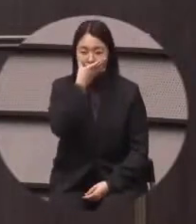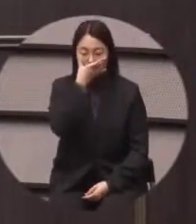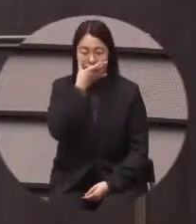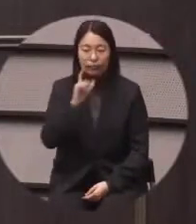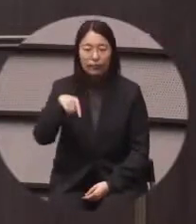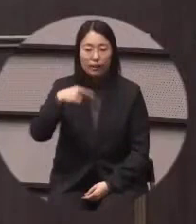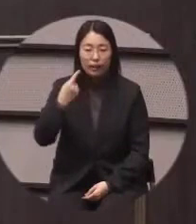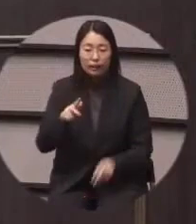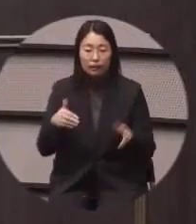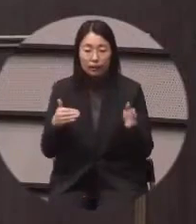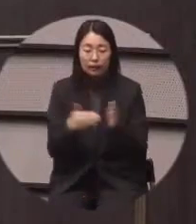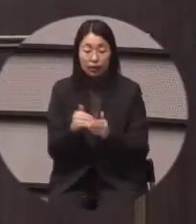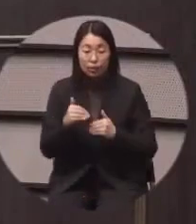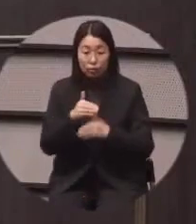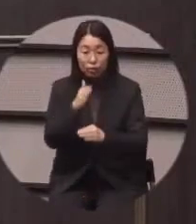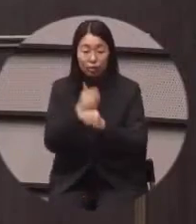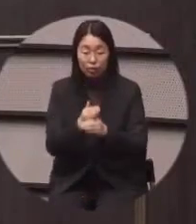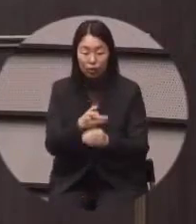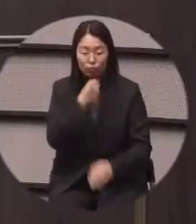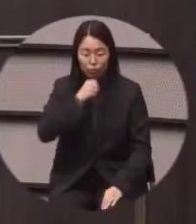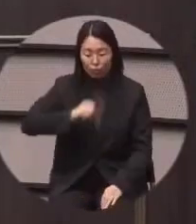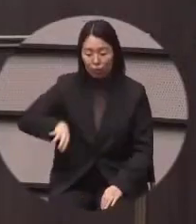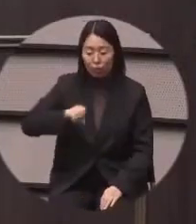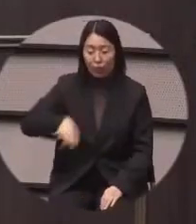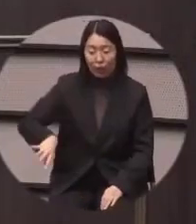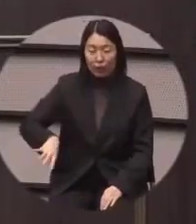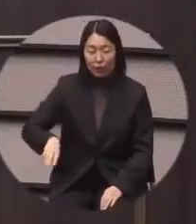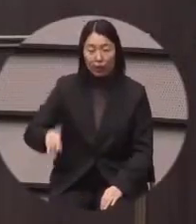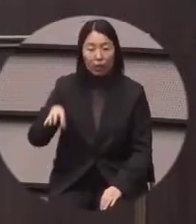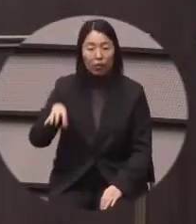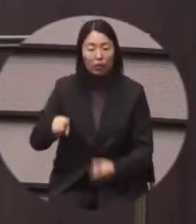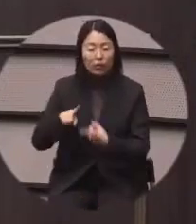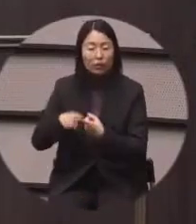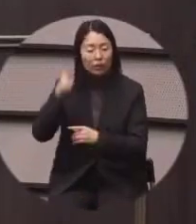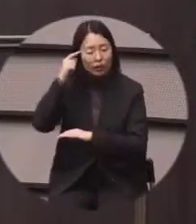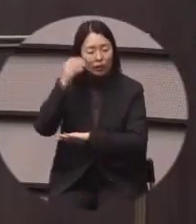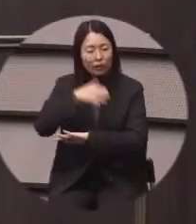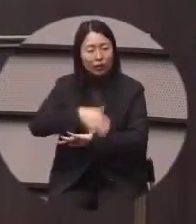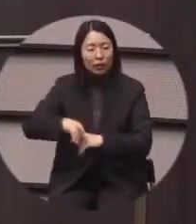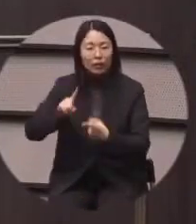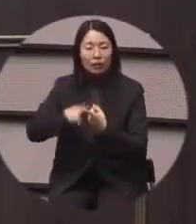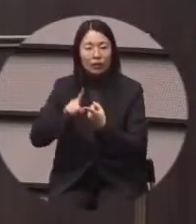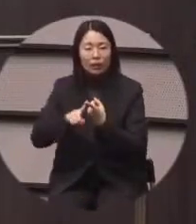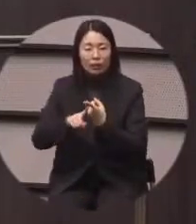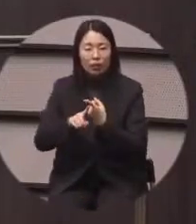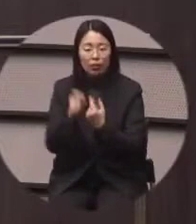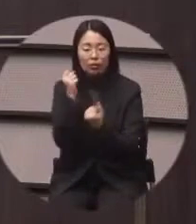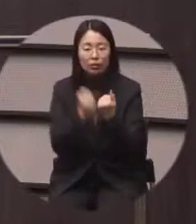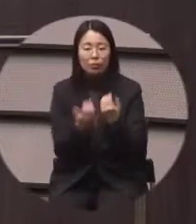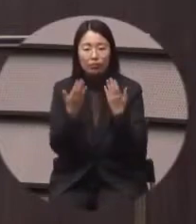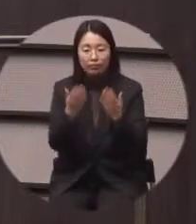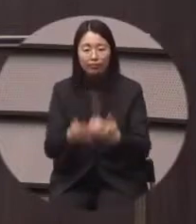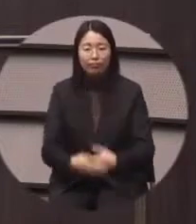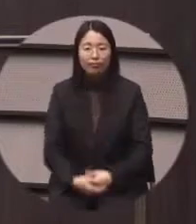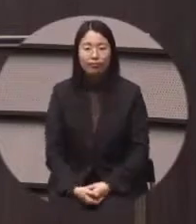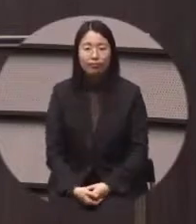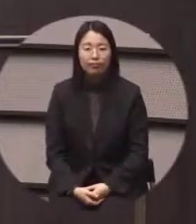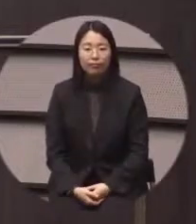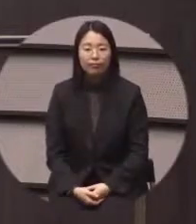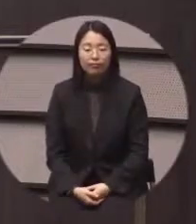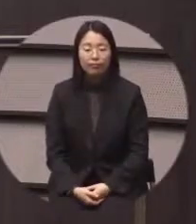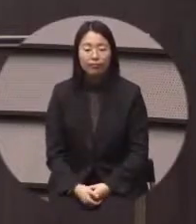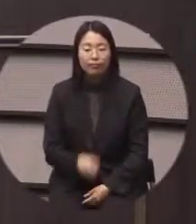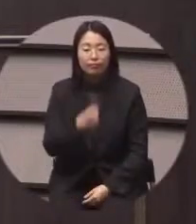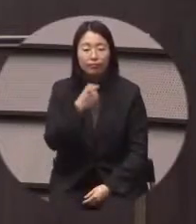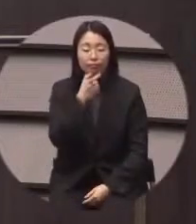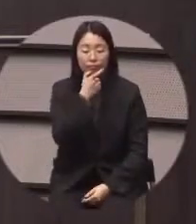다음, 그간 추진해온 하수도 정비 기본계획 재수립 용역에 대하여 말씀드리겠습니다. 하수도